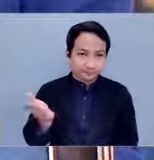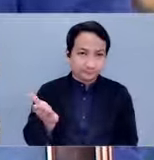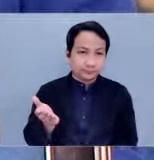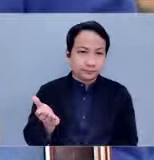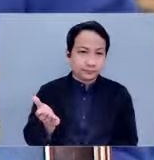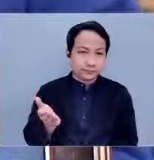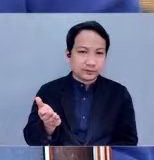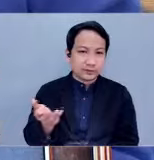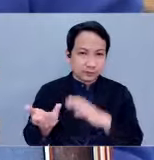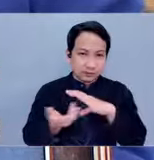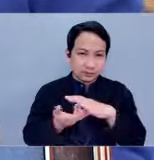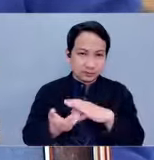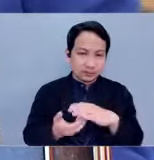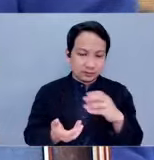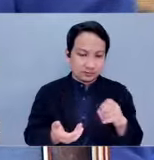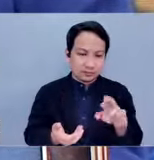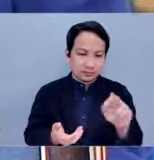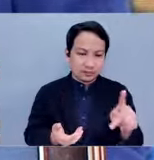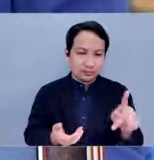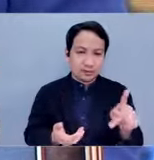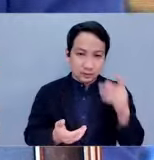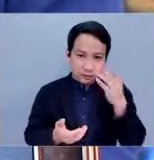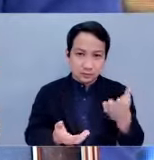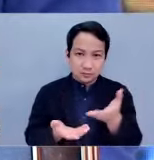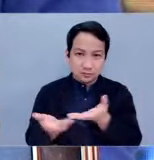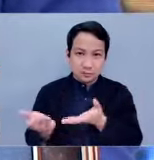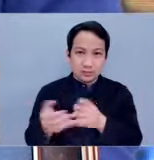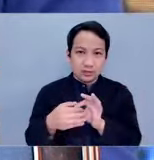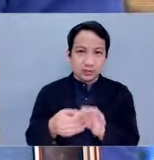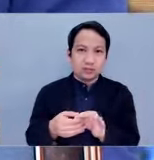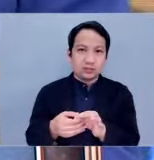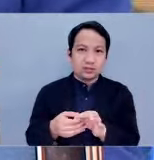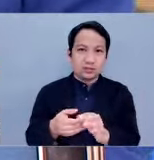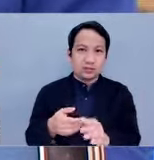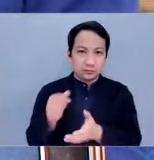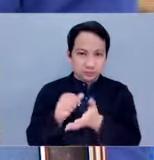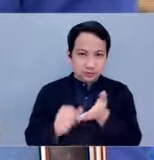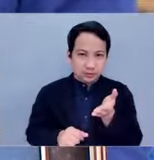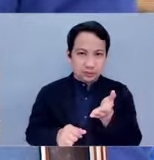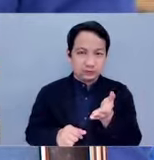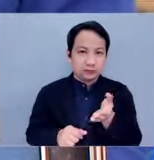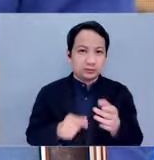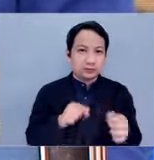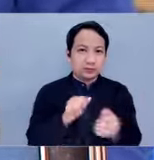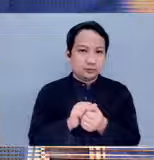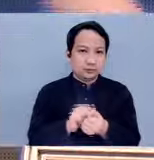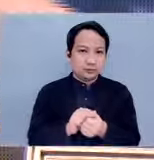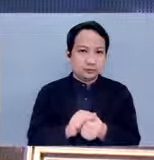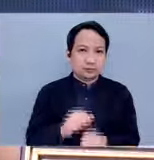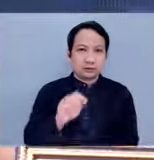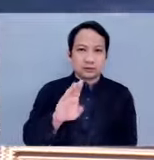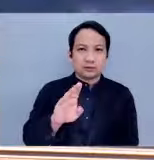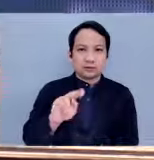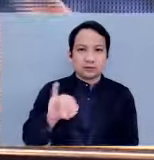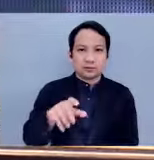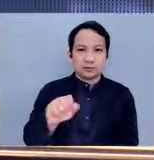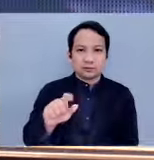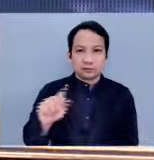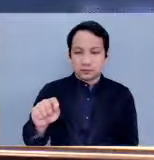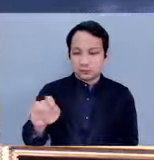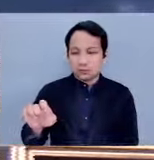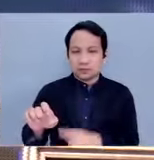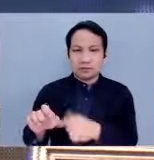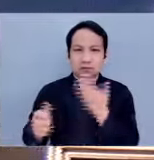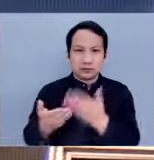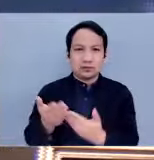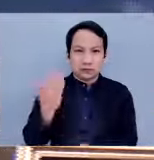ng Marge Palat para ibida ang kanyang mga obra maestra. Kasama natin ngayon si Benjamin Te. Good morning, Ben. Good morning, kapatid. Good